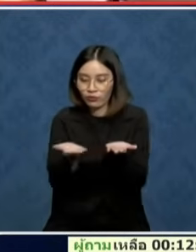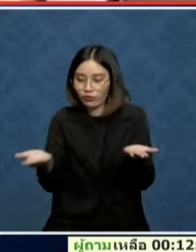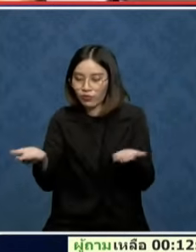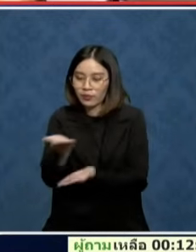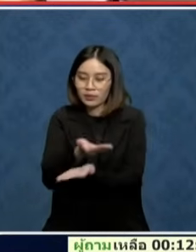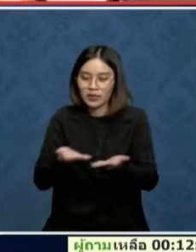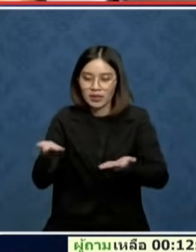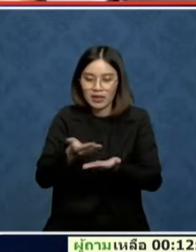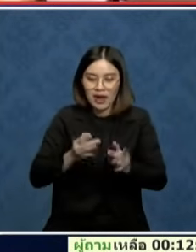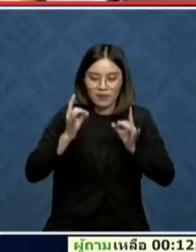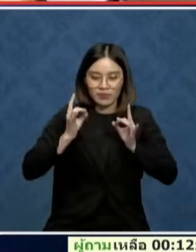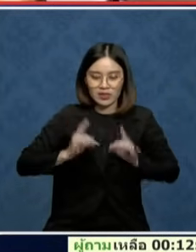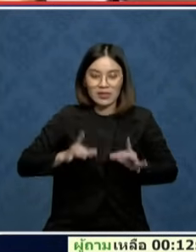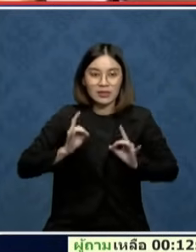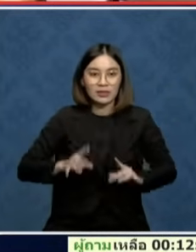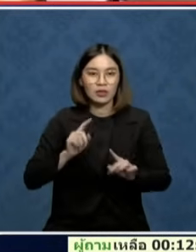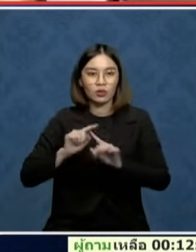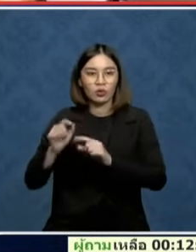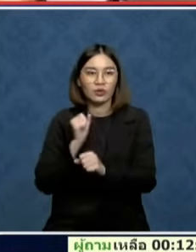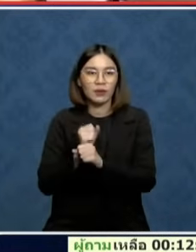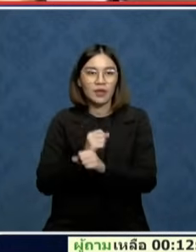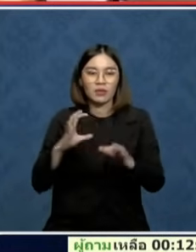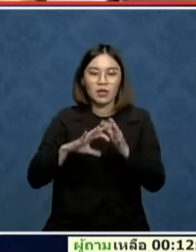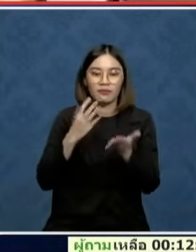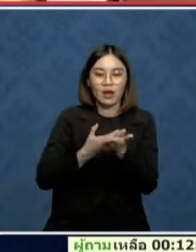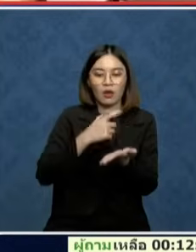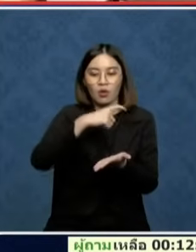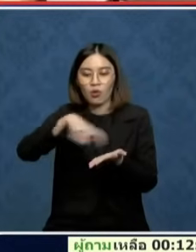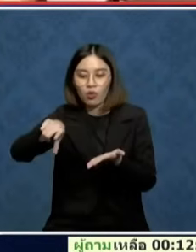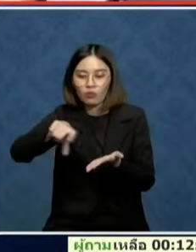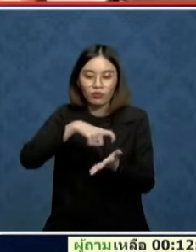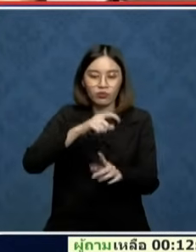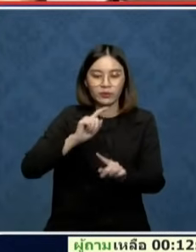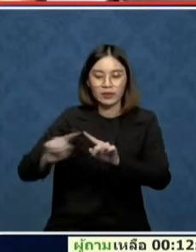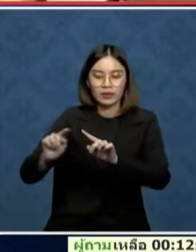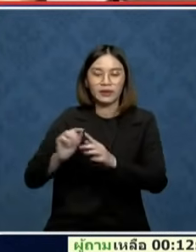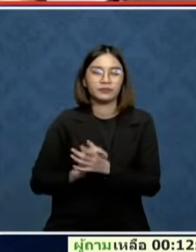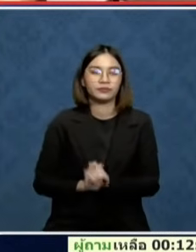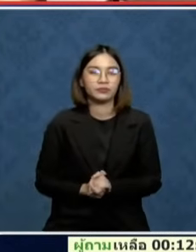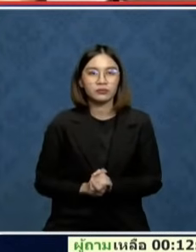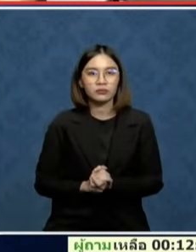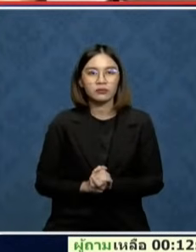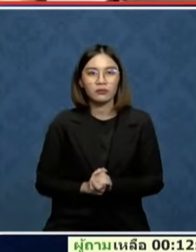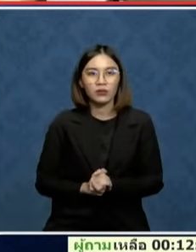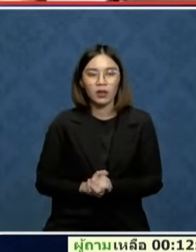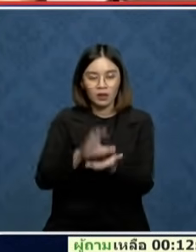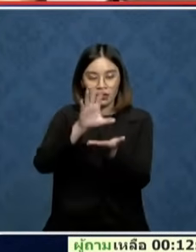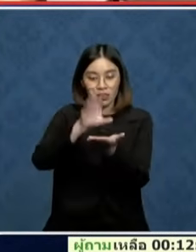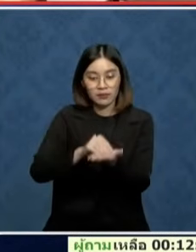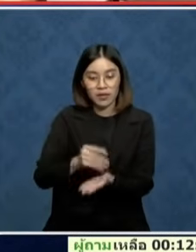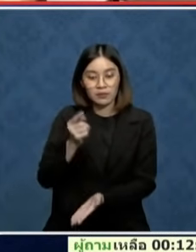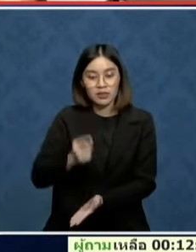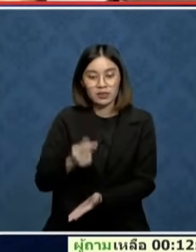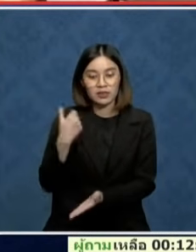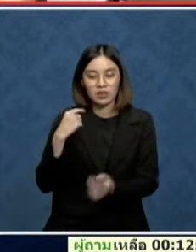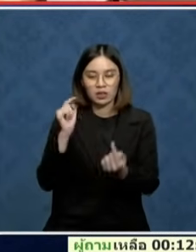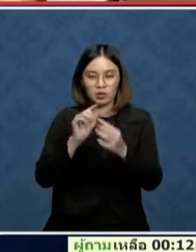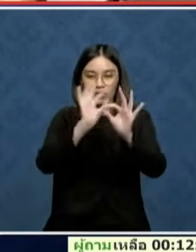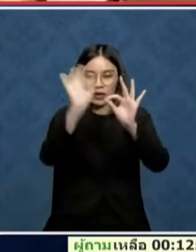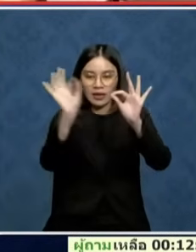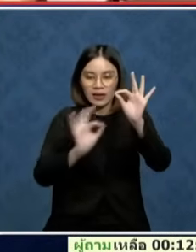าความเสี่ยงในการทำธุรกรรมแต่อย่างไรก็ดีครับท่านประธานครับข้อเท็จจริงที่ปรากฏในรายงาน